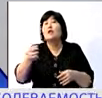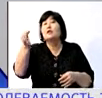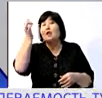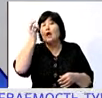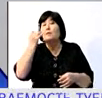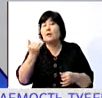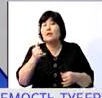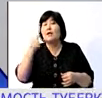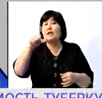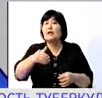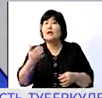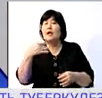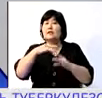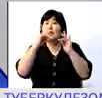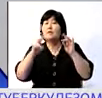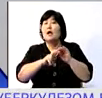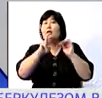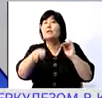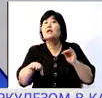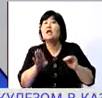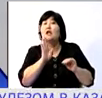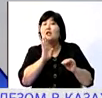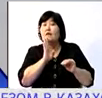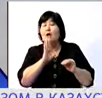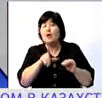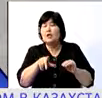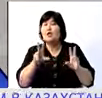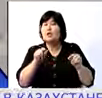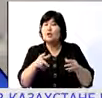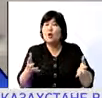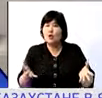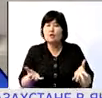Напомним, недели ранее с моста прыгнула девушка. К счастью, ее спасти удалось.